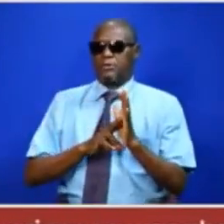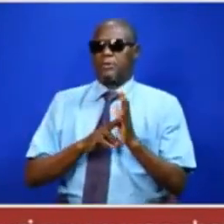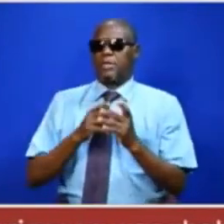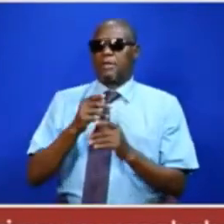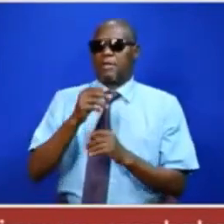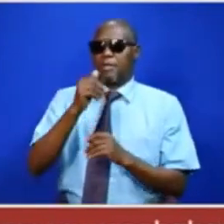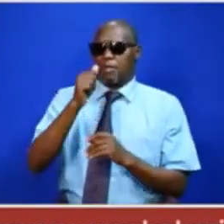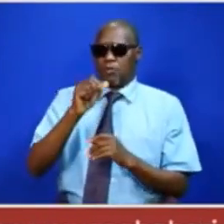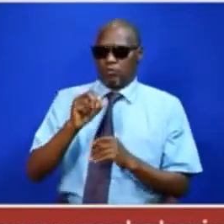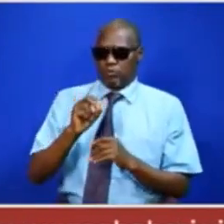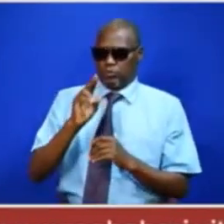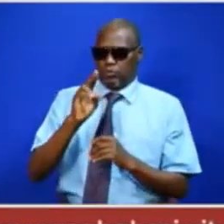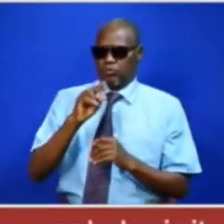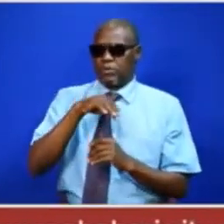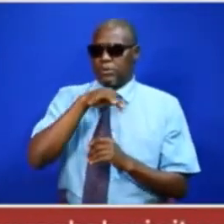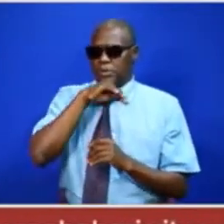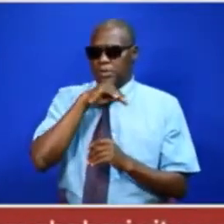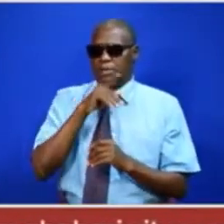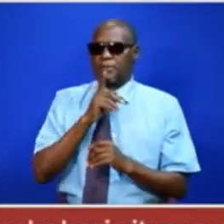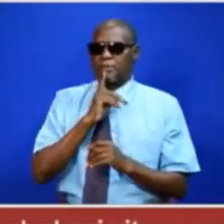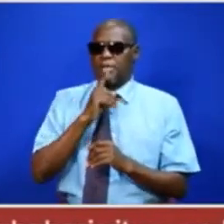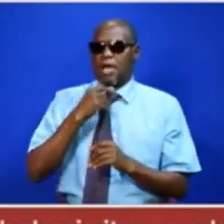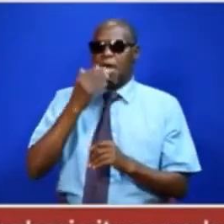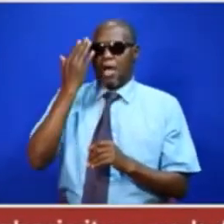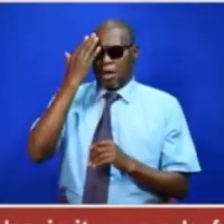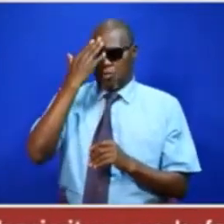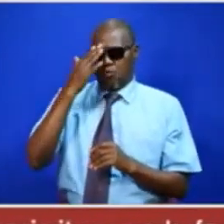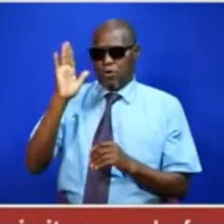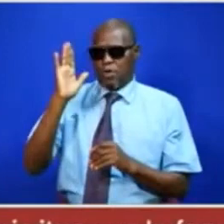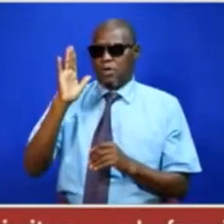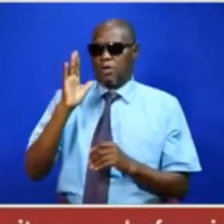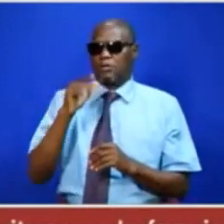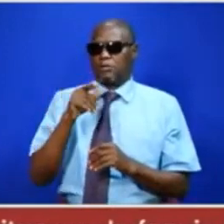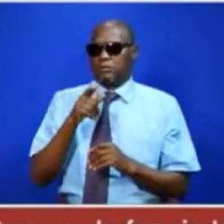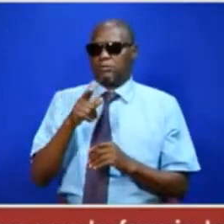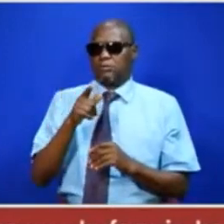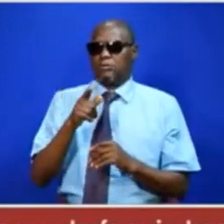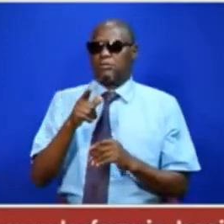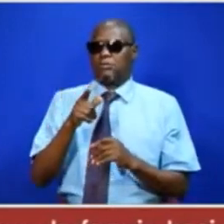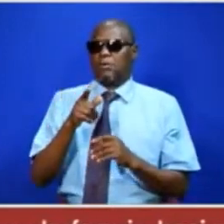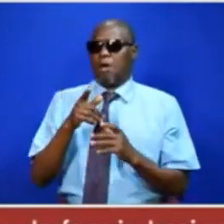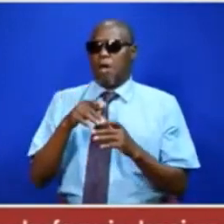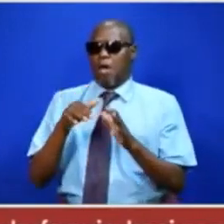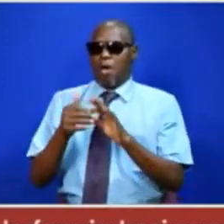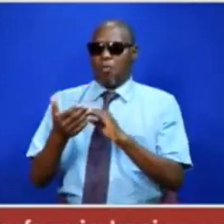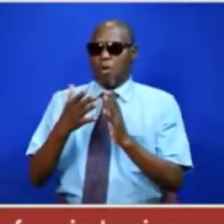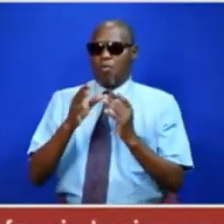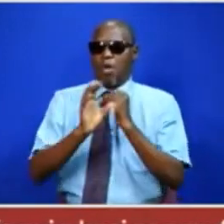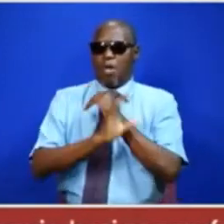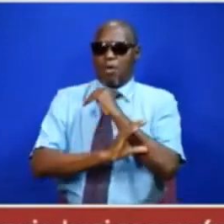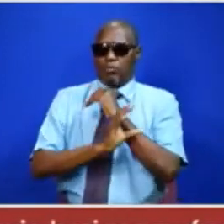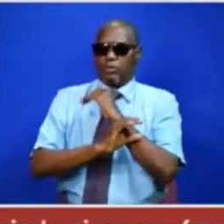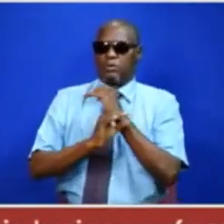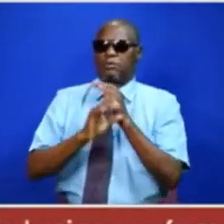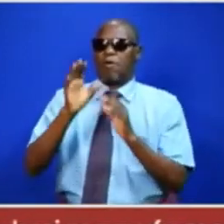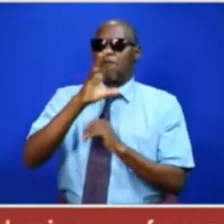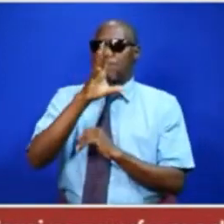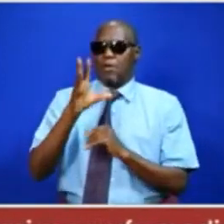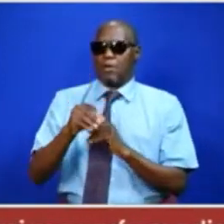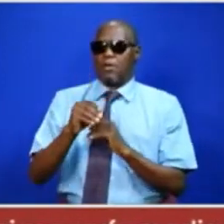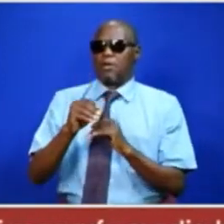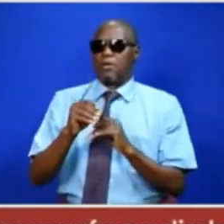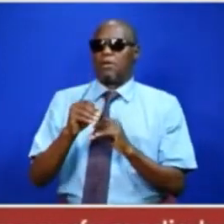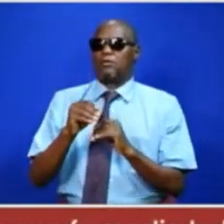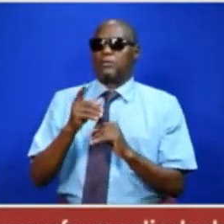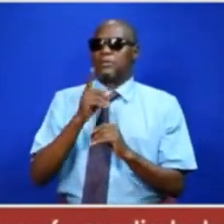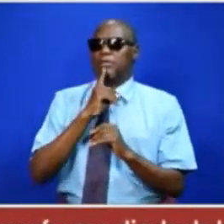AU, Odinga alisisitiza ufahamu wake wa moja kwa moja katika mienendo ya uendeshaji ya mataifa ya Afrika, akithibitisha